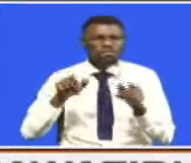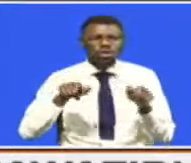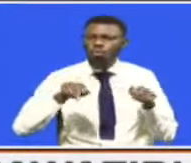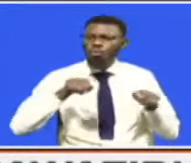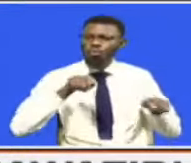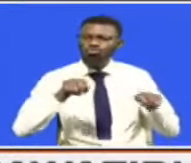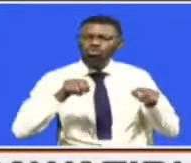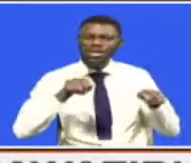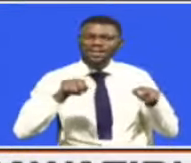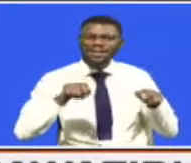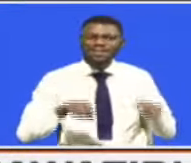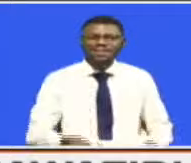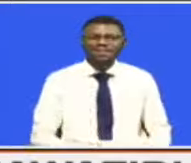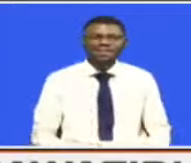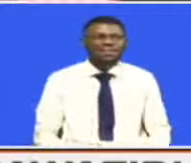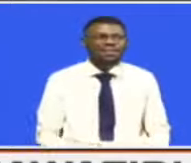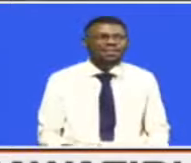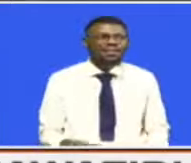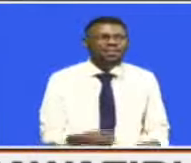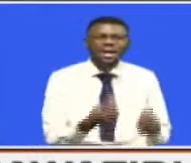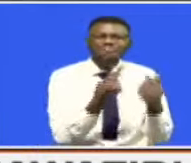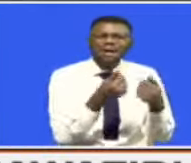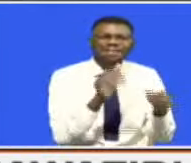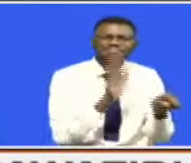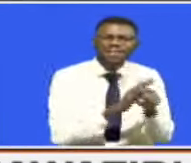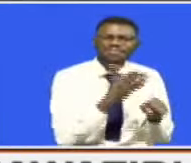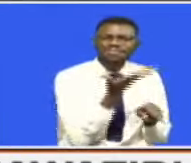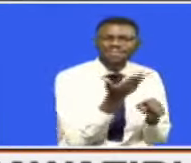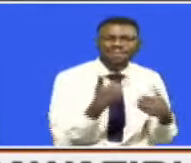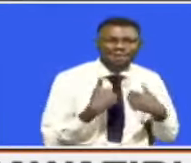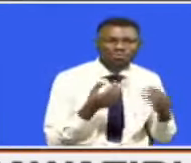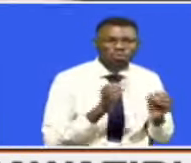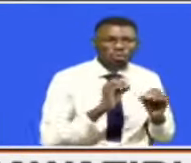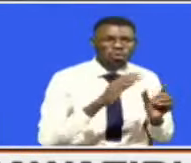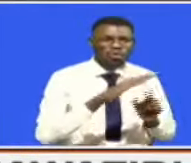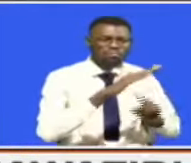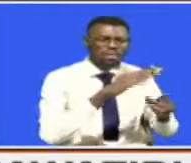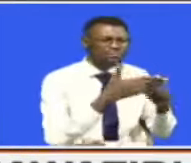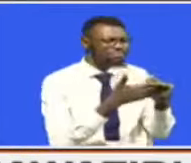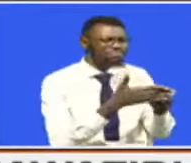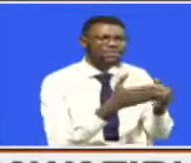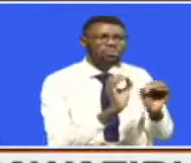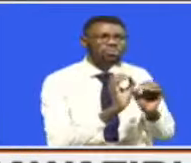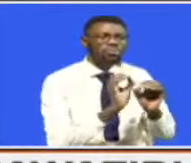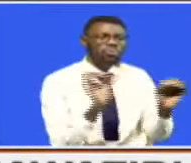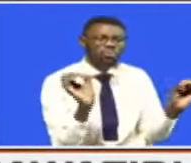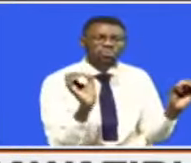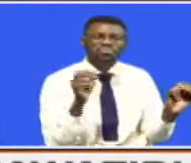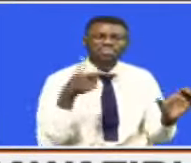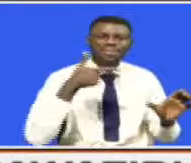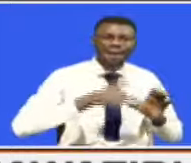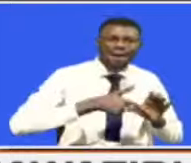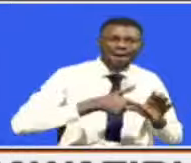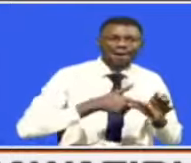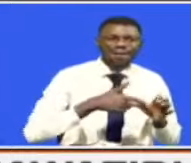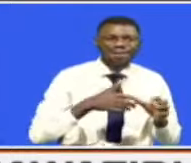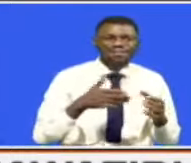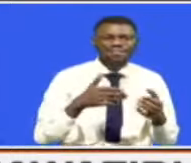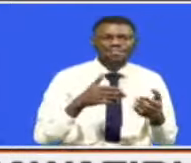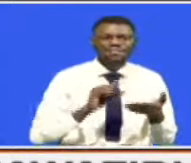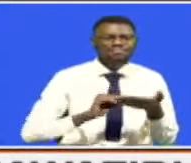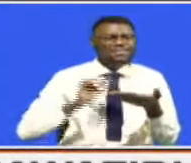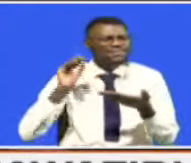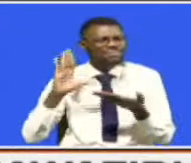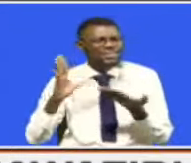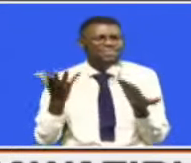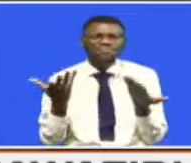pesa mingi tukute matrilioni kwa treasury, hata hii bei ya mafuta tungekuwa na pesa